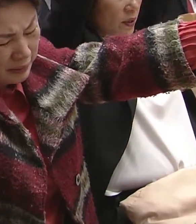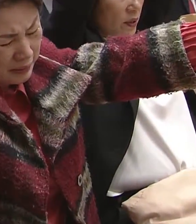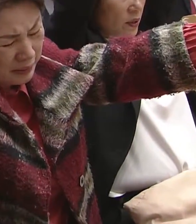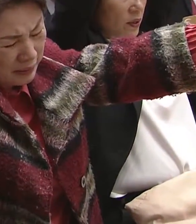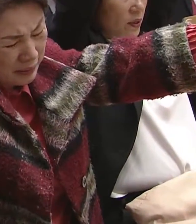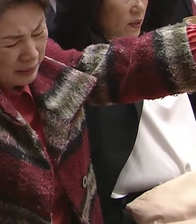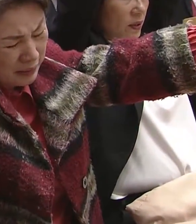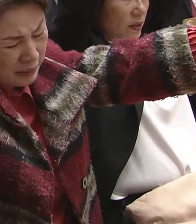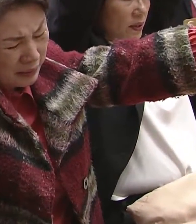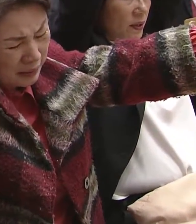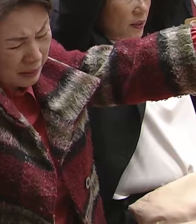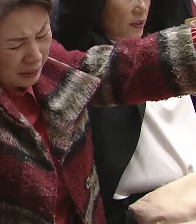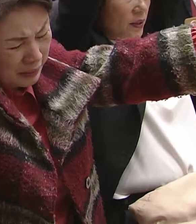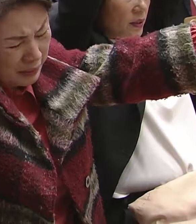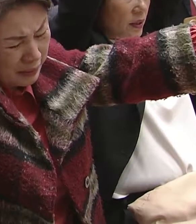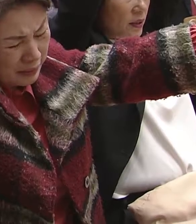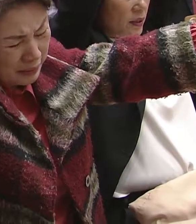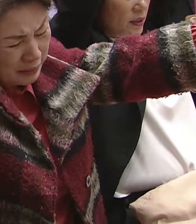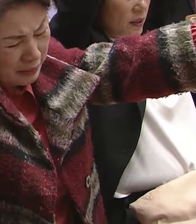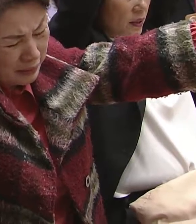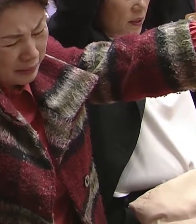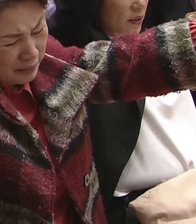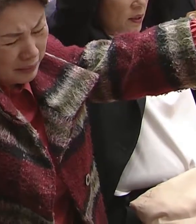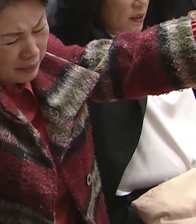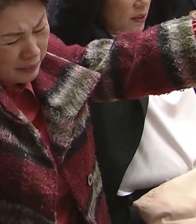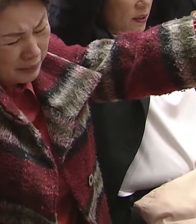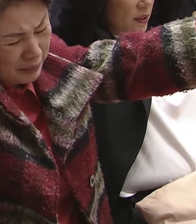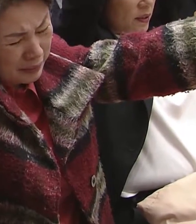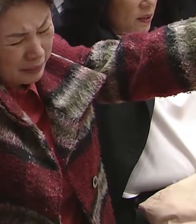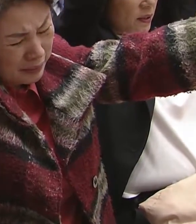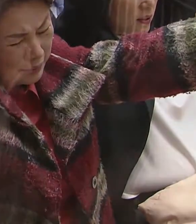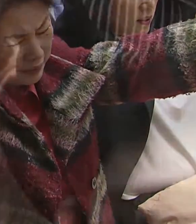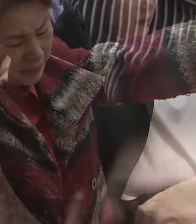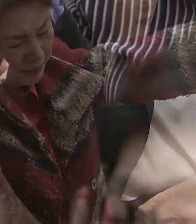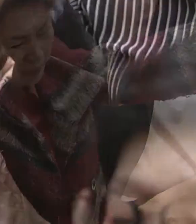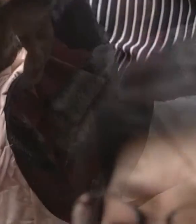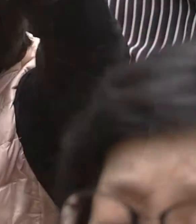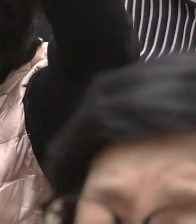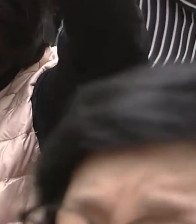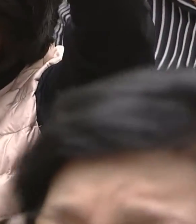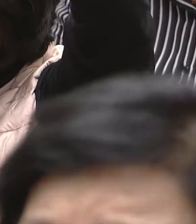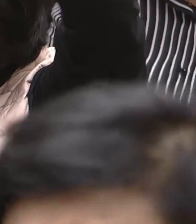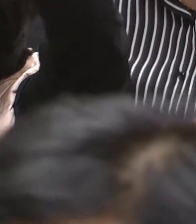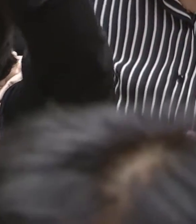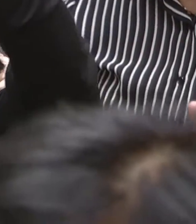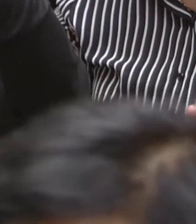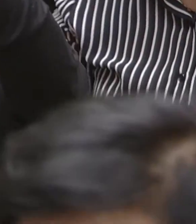나 같은 죄인이 피 흘려 죽으셨습니다. 하나님의 아들이 나 같은 죄인이